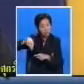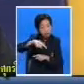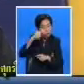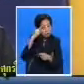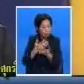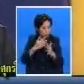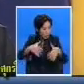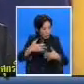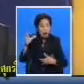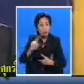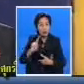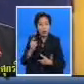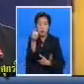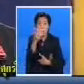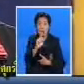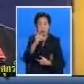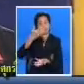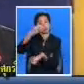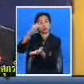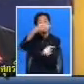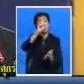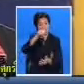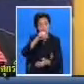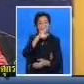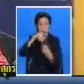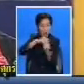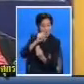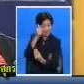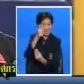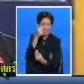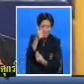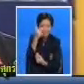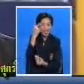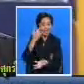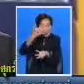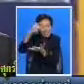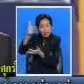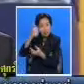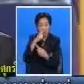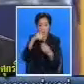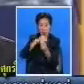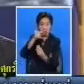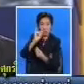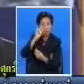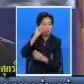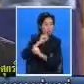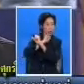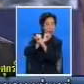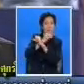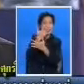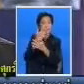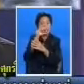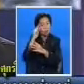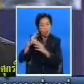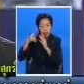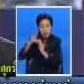ประเทศเยอะนะครับเมื่อๆตอนดีๆเรารับตอนที่มันไม่ดีเราก็คงต้องยอมรับผลกระทบกันบ้างนะฮะรัฐบาลก็เร่งแก้ไขไป